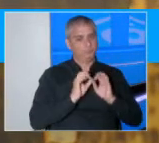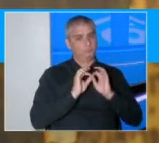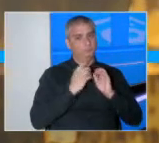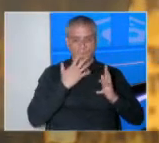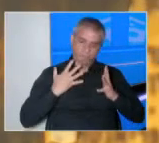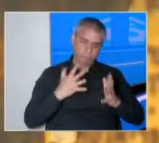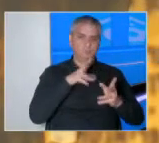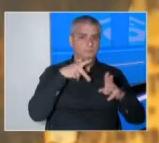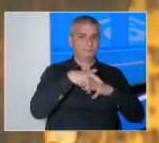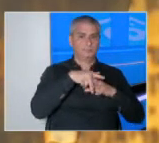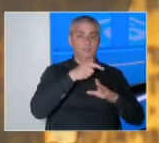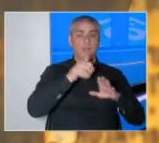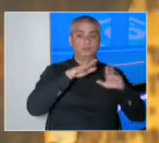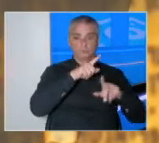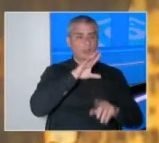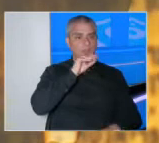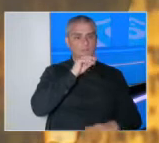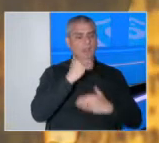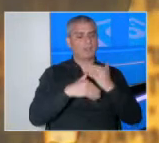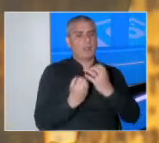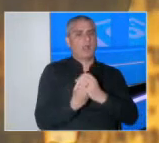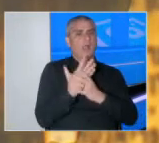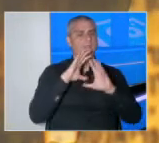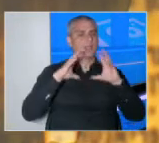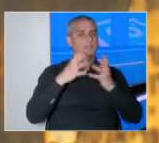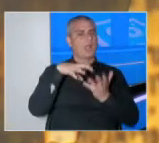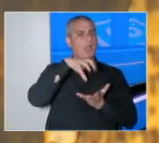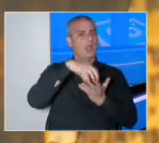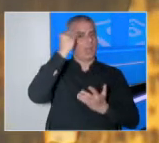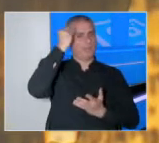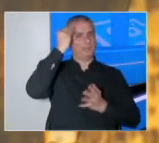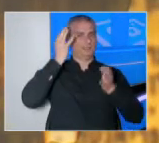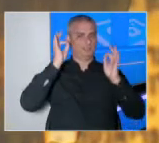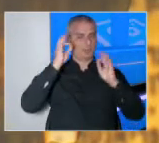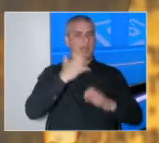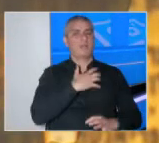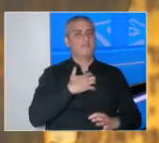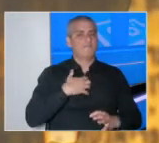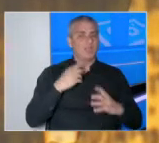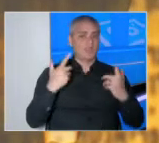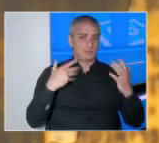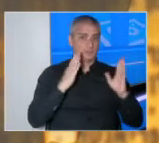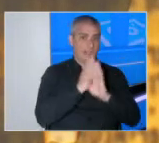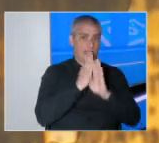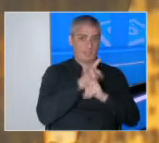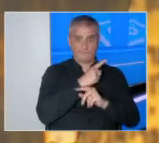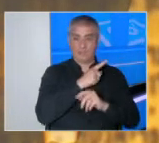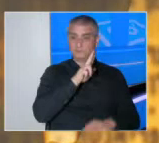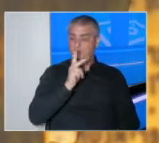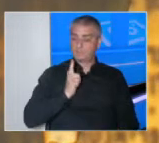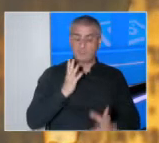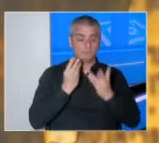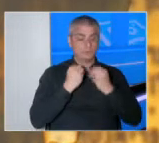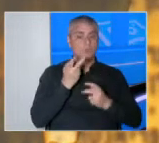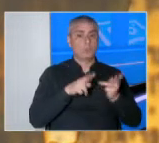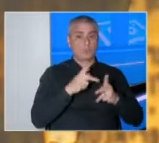ראש הממשלה בנימין נתניהו, שהתייחס להליך הקמת היכל ההנצחה מיוחד לנפגעי פעולות האיבה. צרפי שמחכה יחד עם